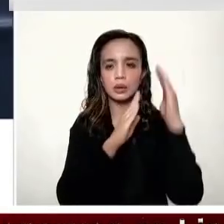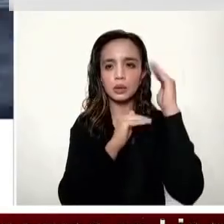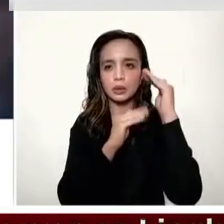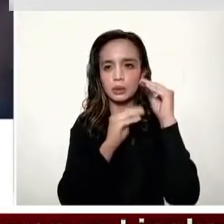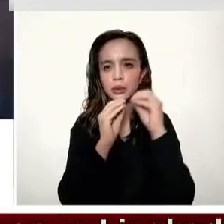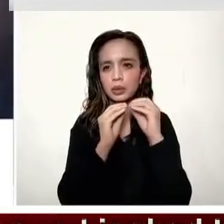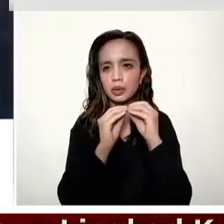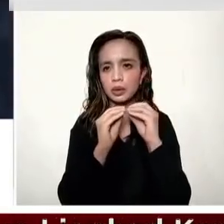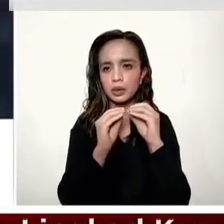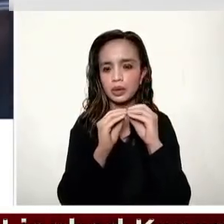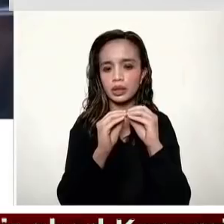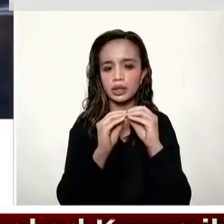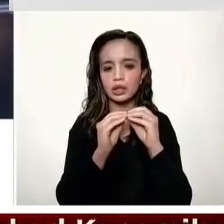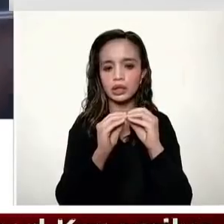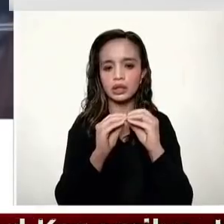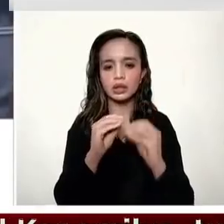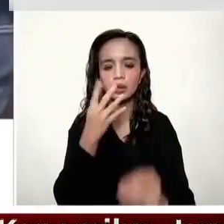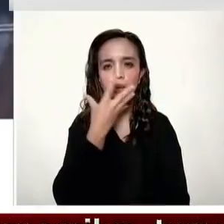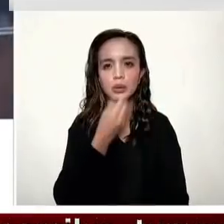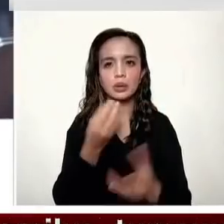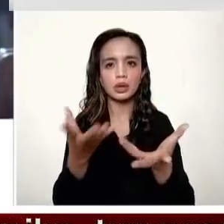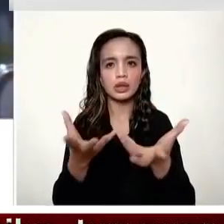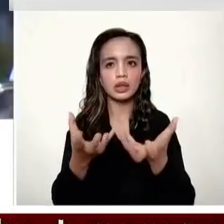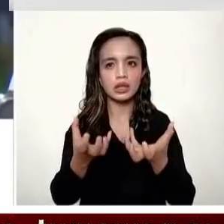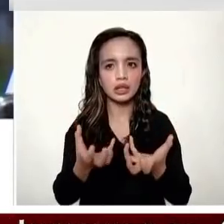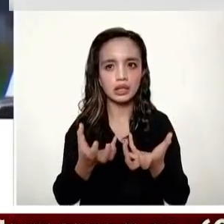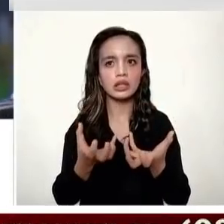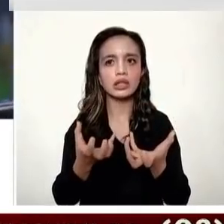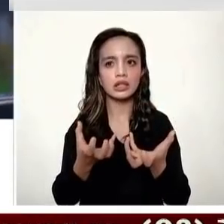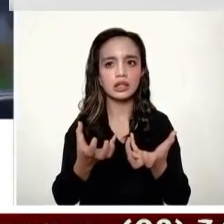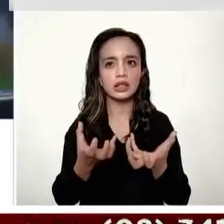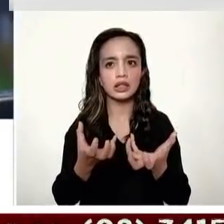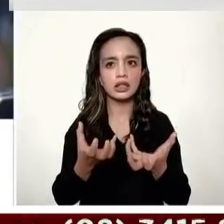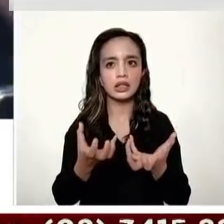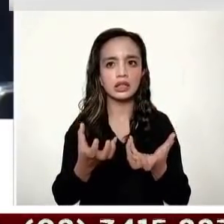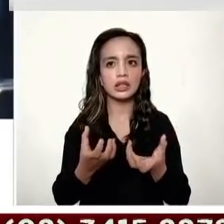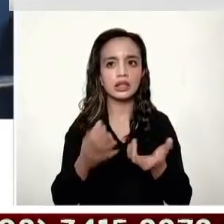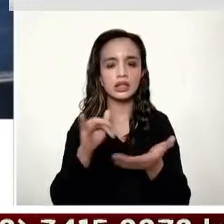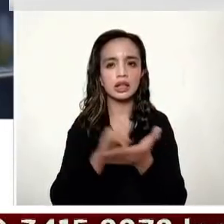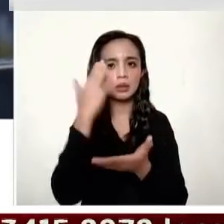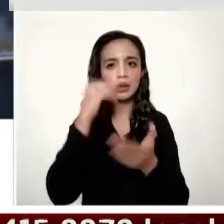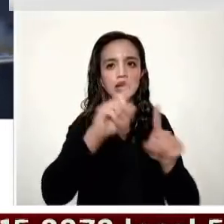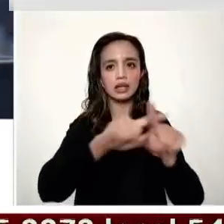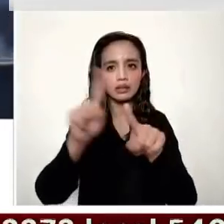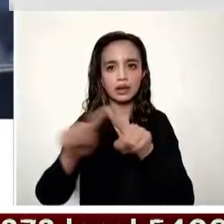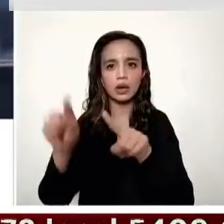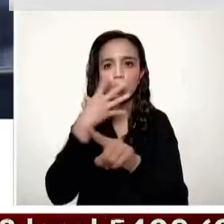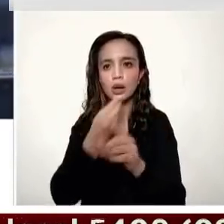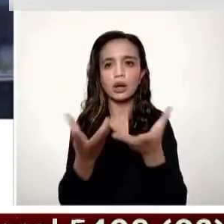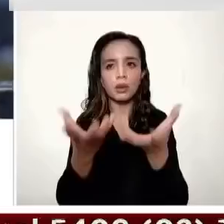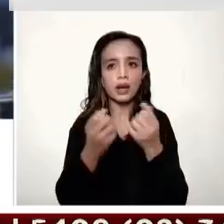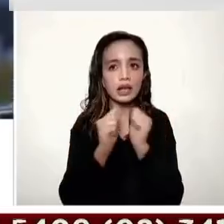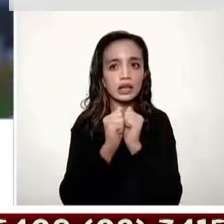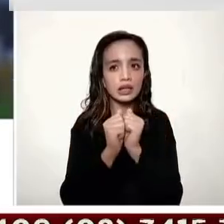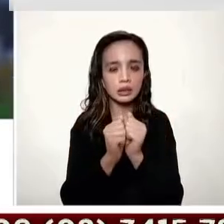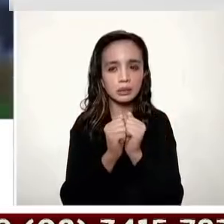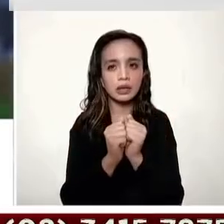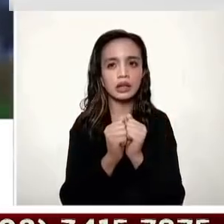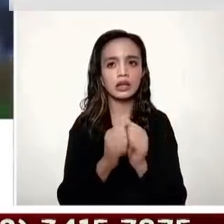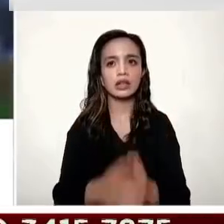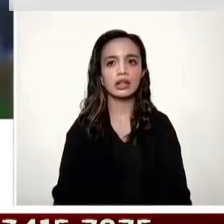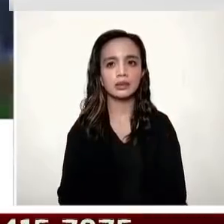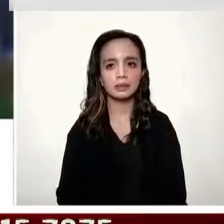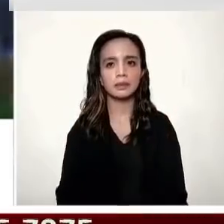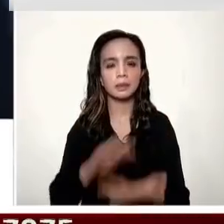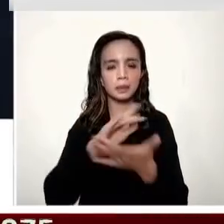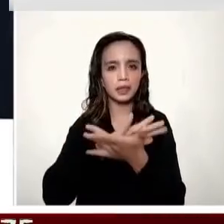yung istorbo sa hanap buhay nila, na hindi na sila pupunta kung saan, maghihintay ng half day o whole